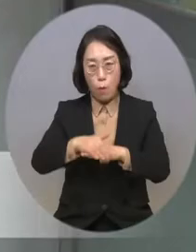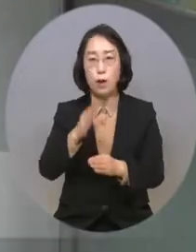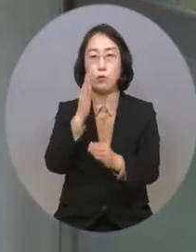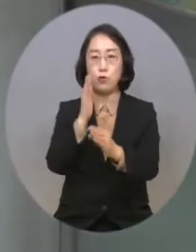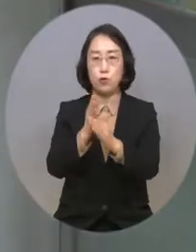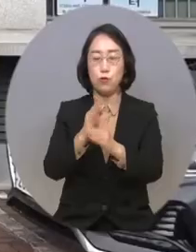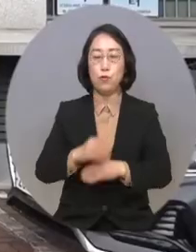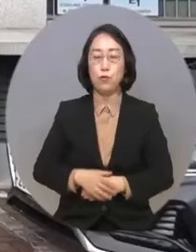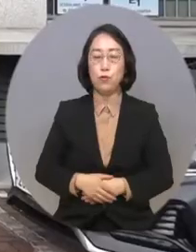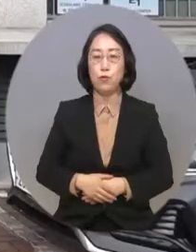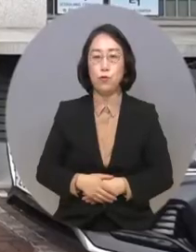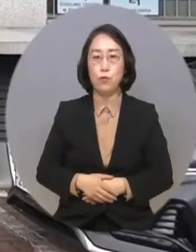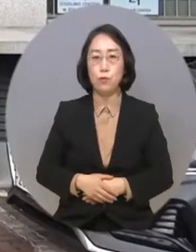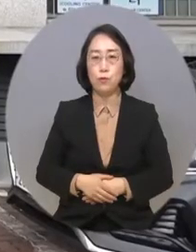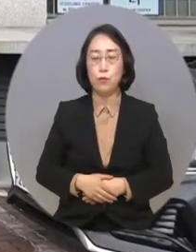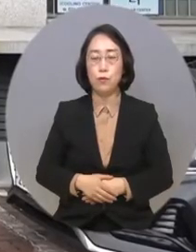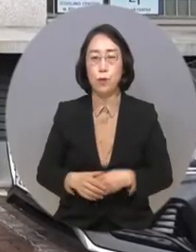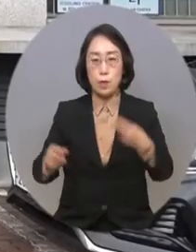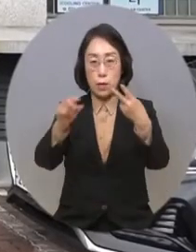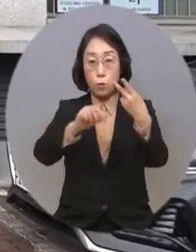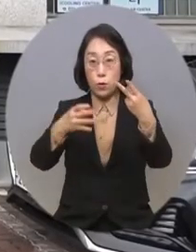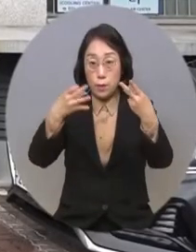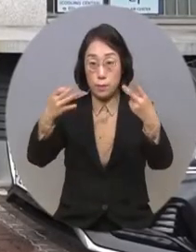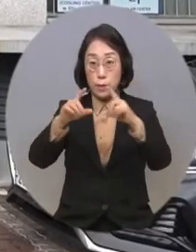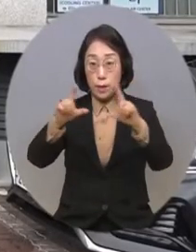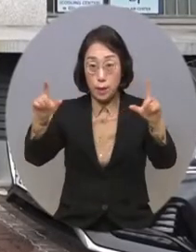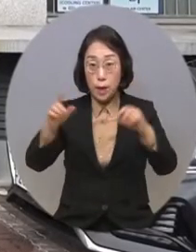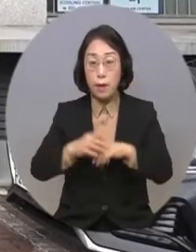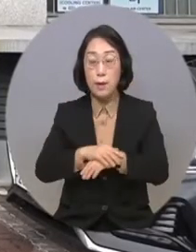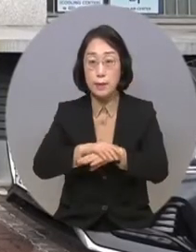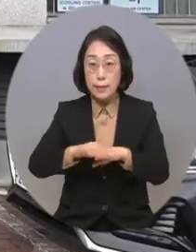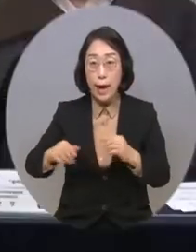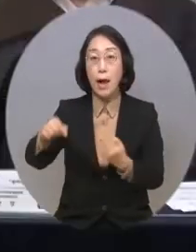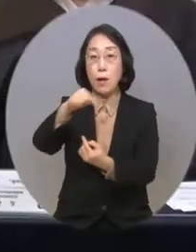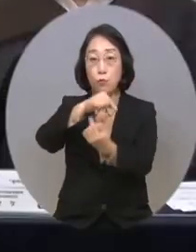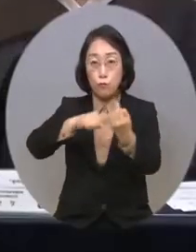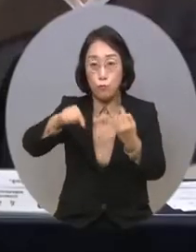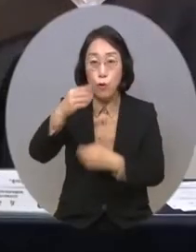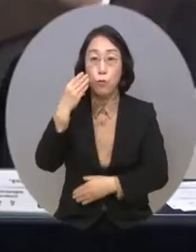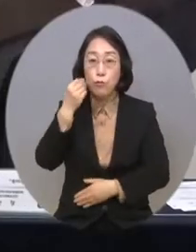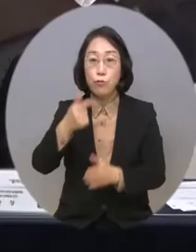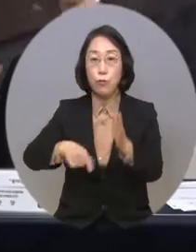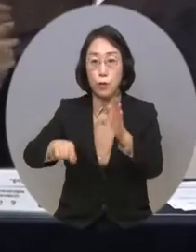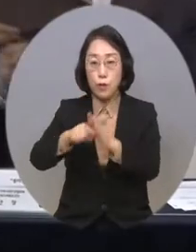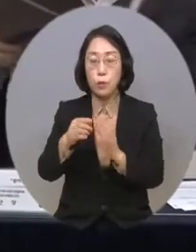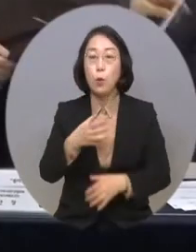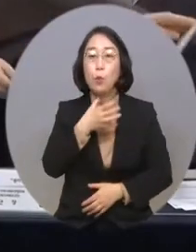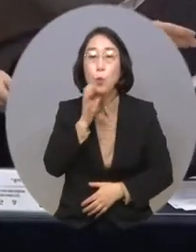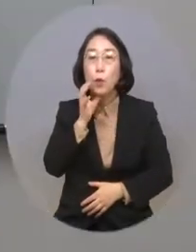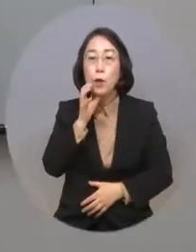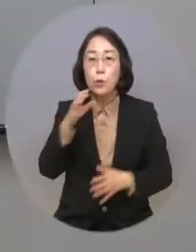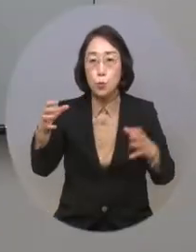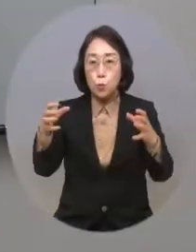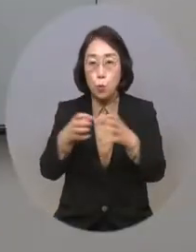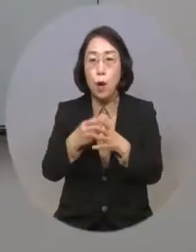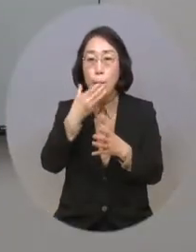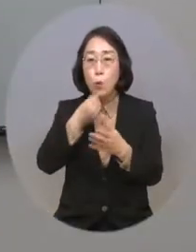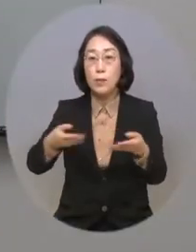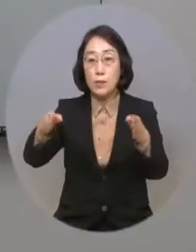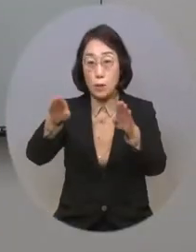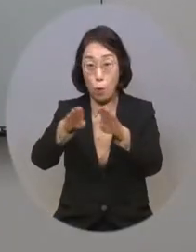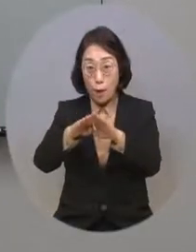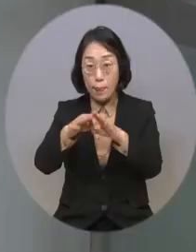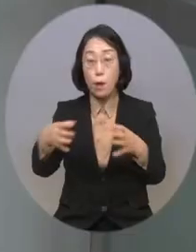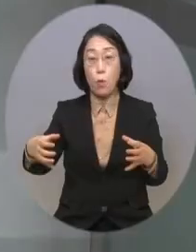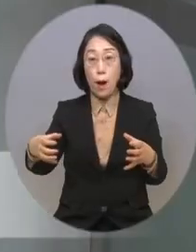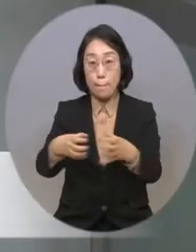방침입니다. 지난 14일에는 효율적인 사업 추진을 위해 송산 노인종합복지관과 업무 협약을